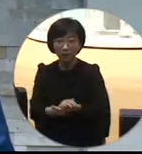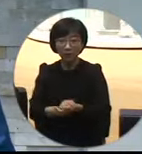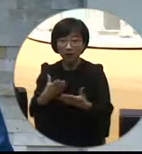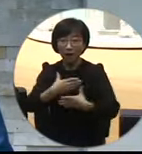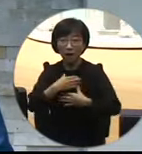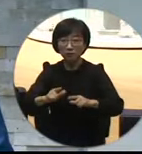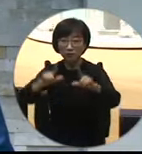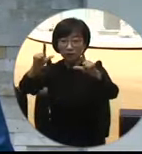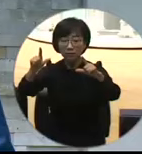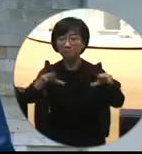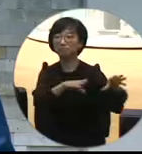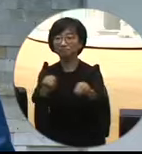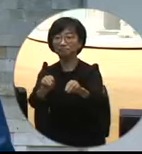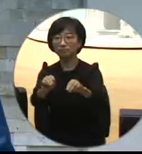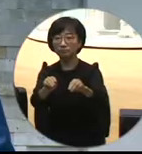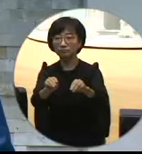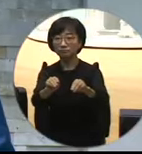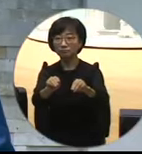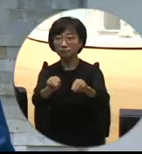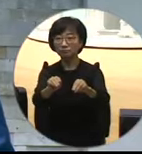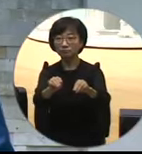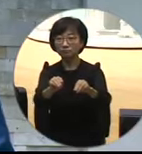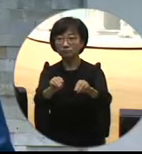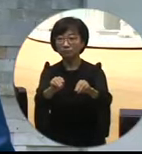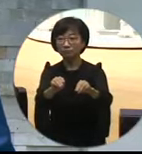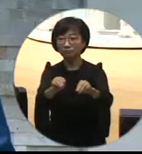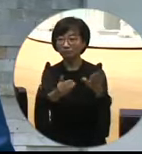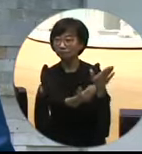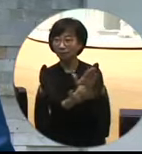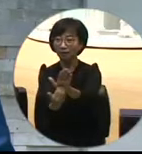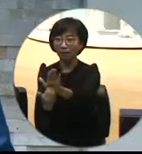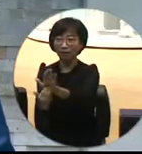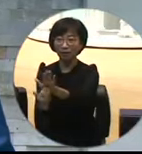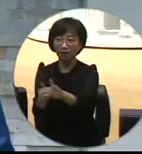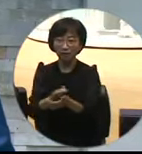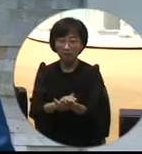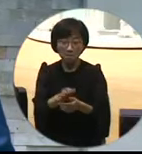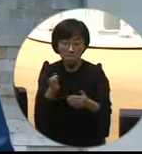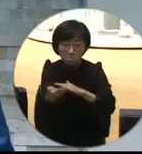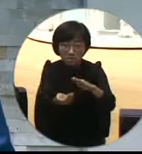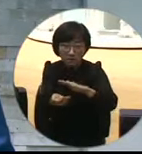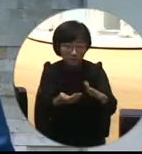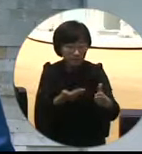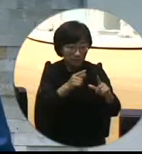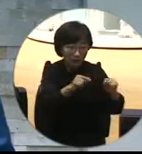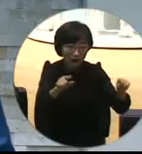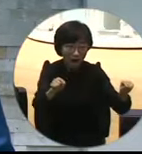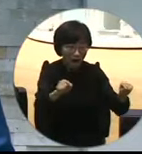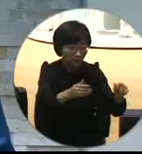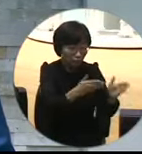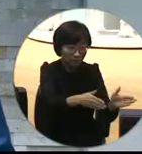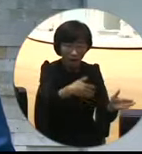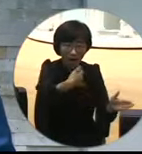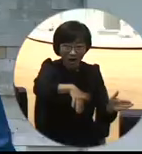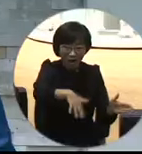안식일날 아무것도 없어요. 뭐 먹을 거 준비 안 하면 굶어 죽어. 없어 아무것도. 안식일날